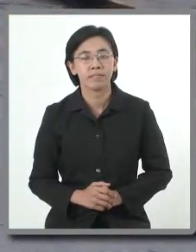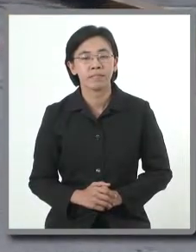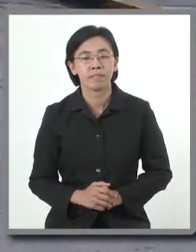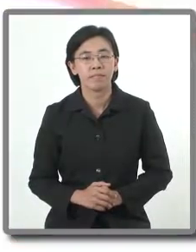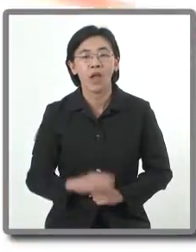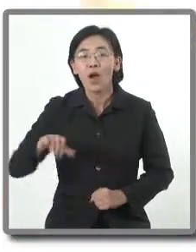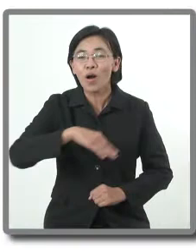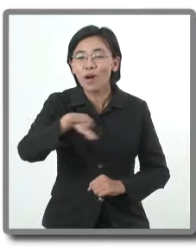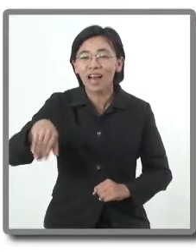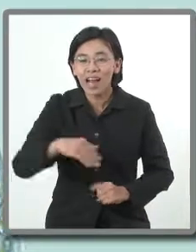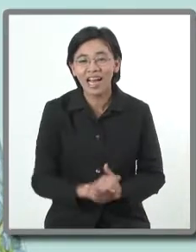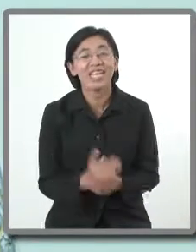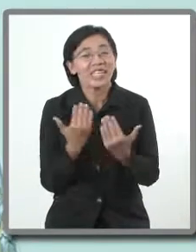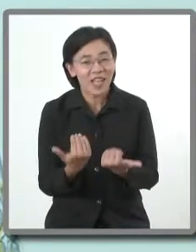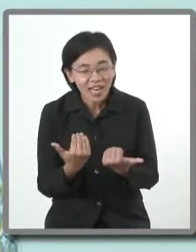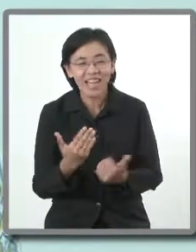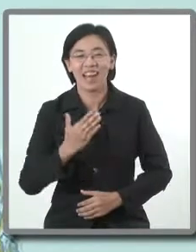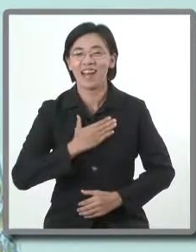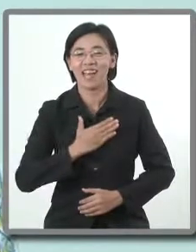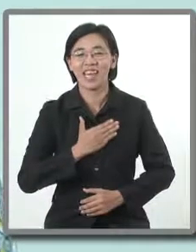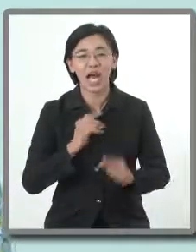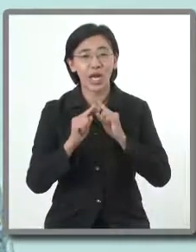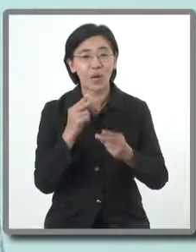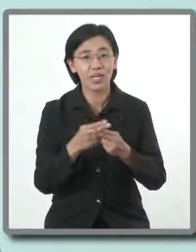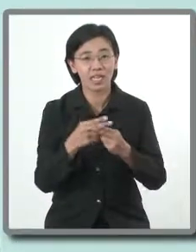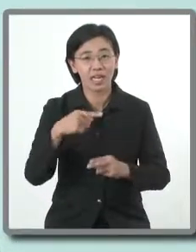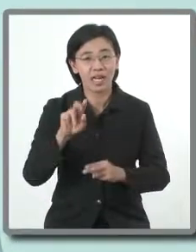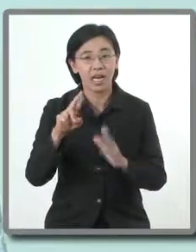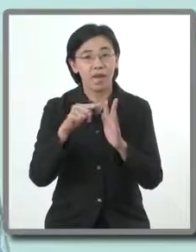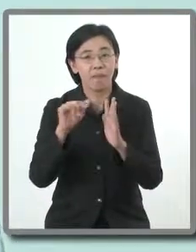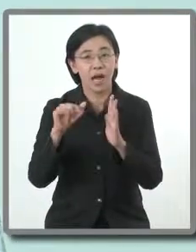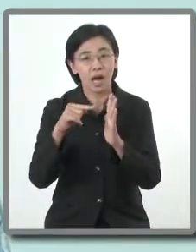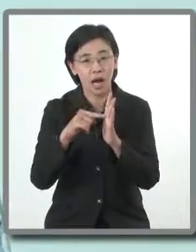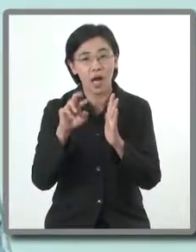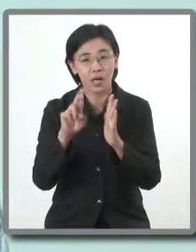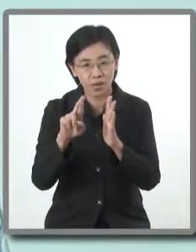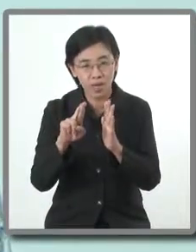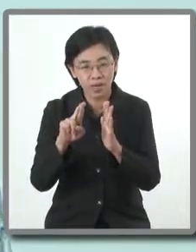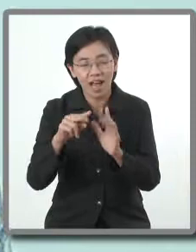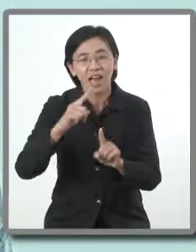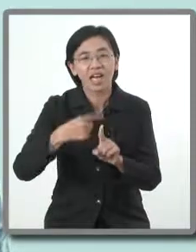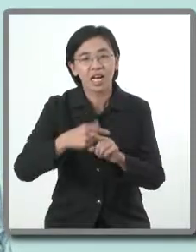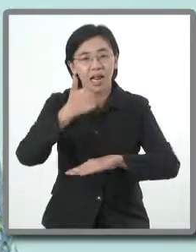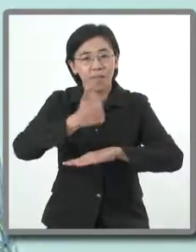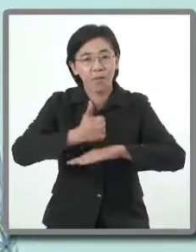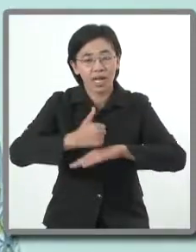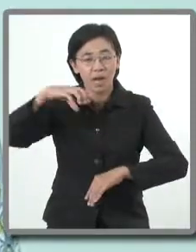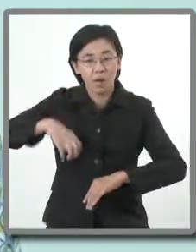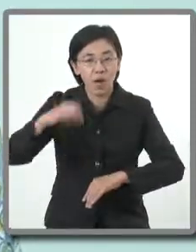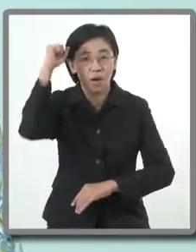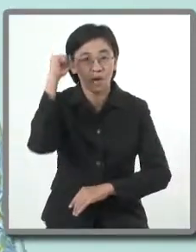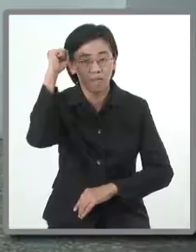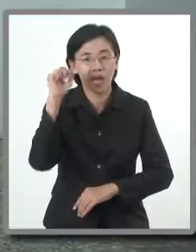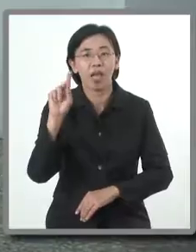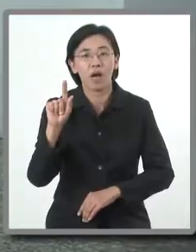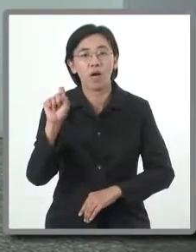ค่ะคุณผู้ชมคะและตอนนี้อุ๋ยก็อยู่กับท่านประยุรช่วยแก้วนะคะรักษาการในตำแหน่งผู้อำนวยการองค์การขนส่งมวลชนกรุงเทพ